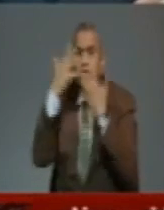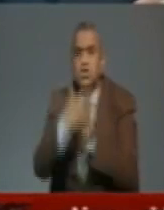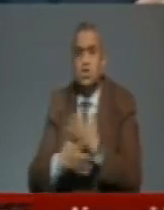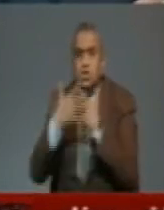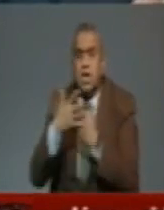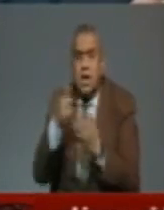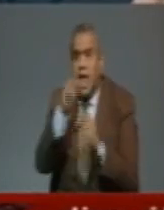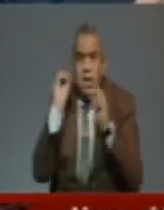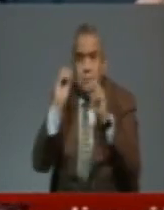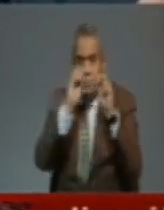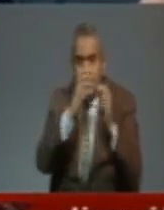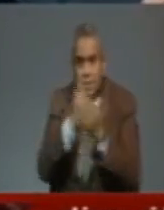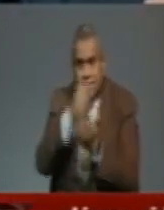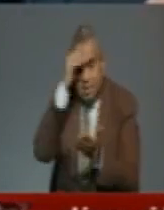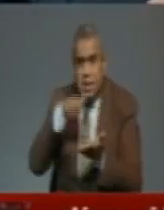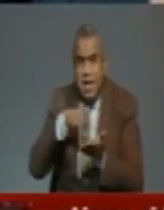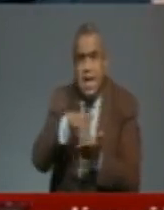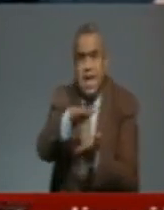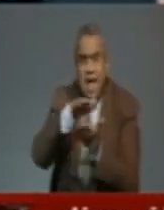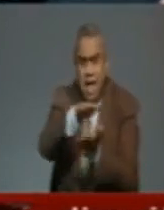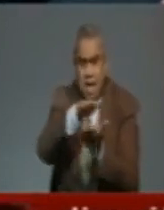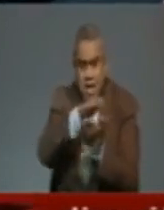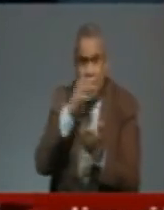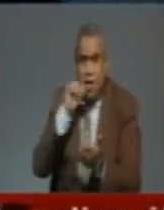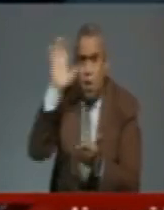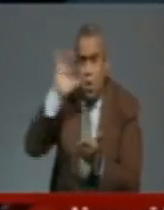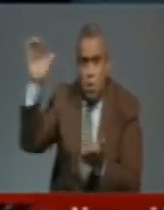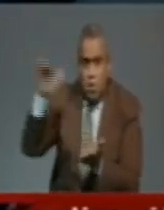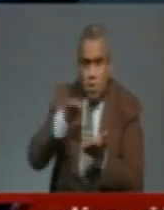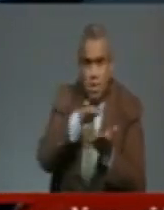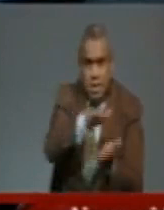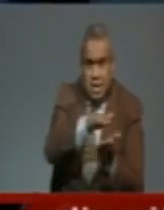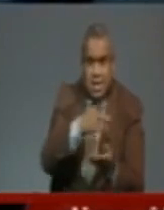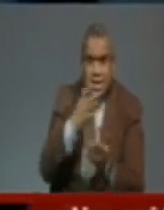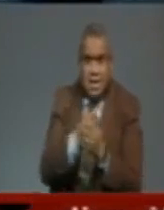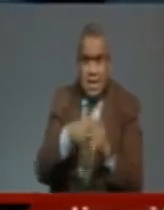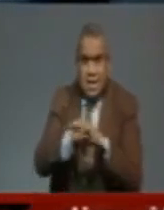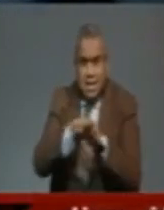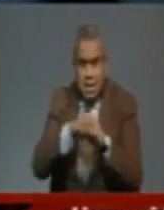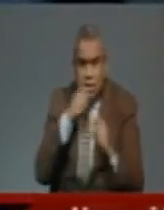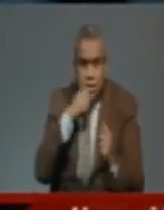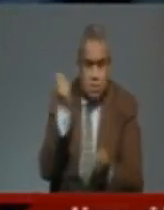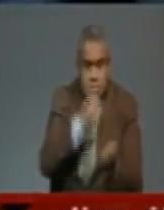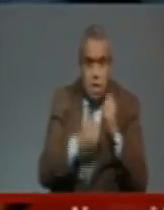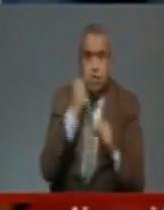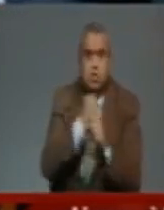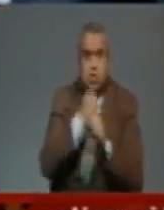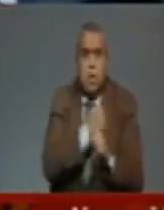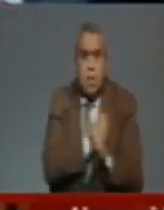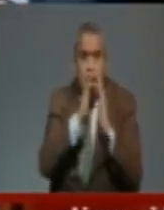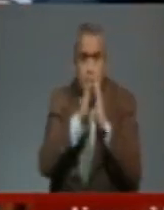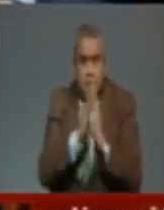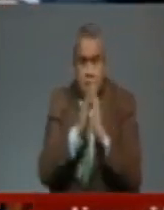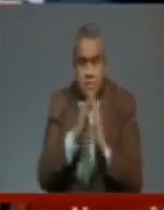هنا هتيجي حاويات من دول صناعية كبيرة تنزل حاجتها هنا، نعمل عليها احنا شغل وبعضها